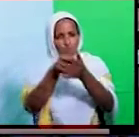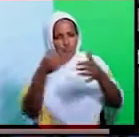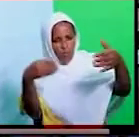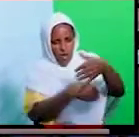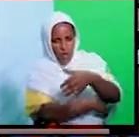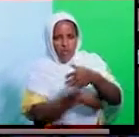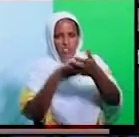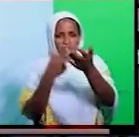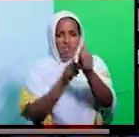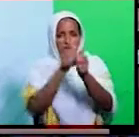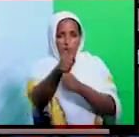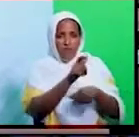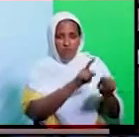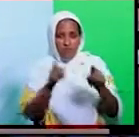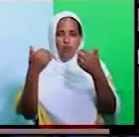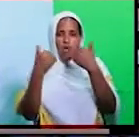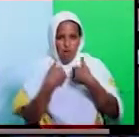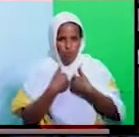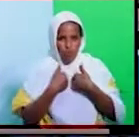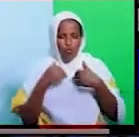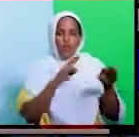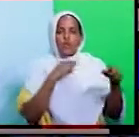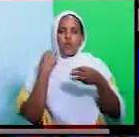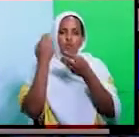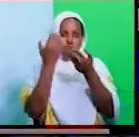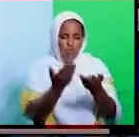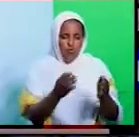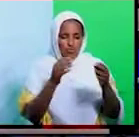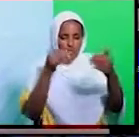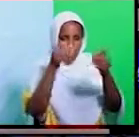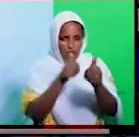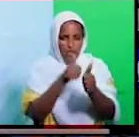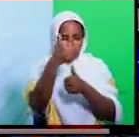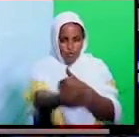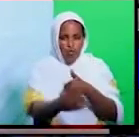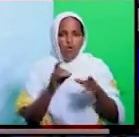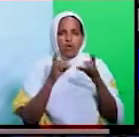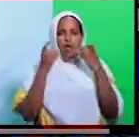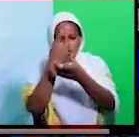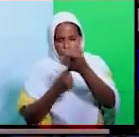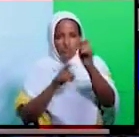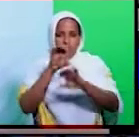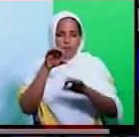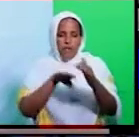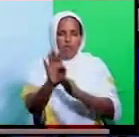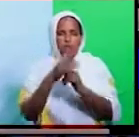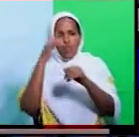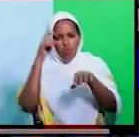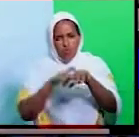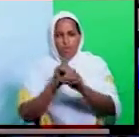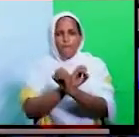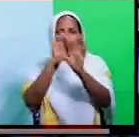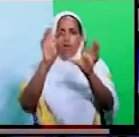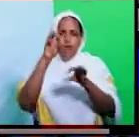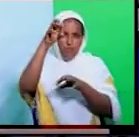እንጂ ስለ አንዱ ፈንታ 30ና 60 መቶም ያማረ ፍሬ በላያችን ያፈራ ዘንድ ለመንግሥተ ሰማያትም የበቃን እንሆን ዘንድ ብሎ